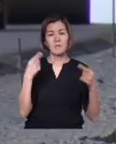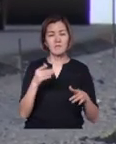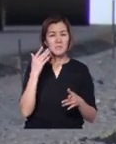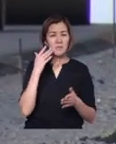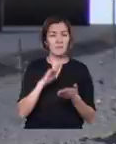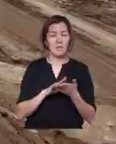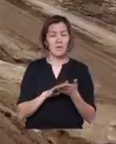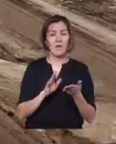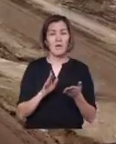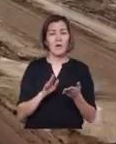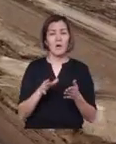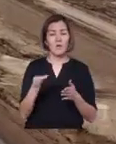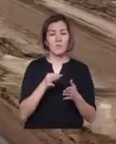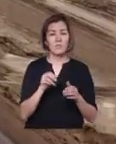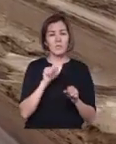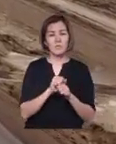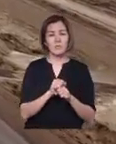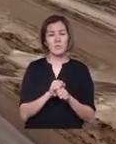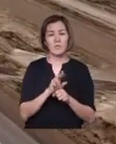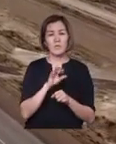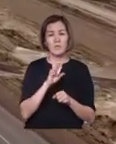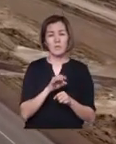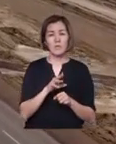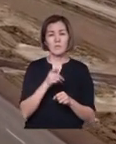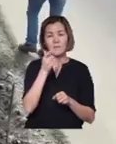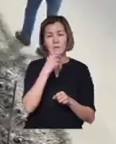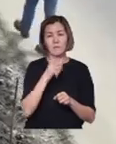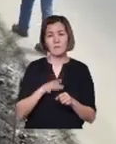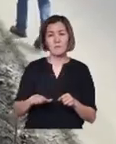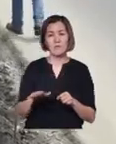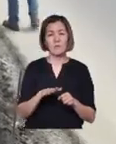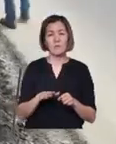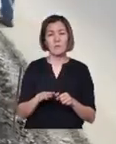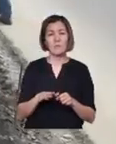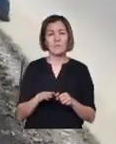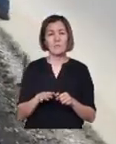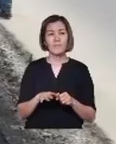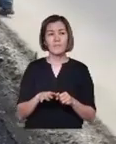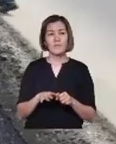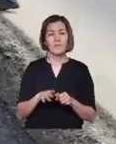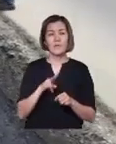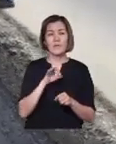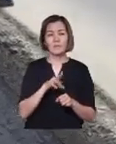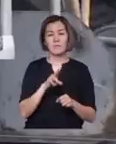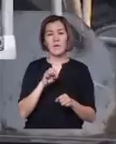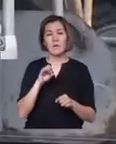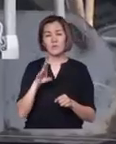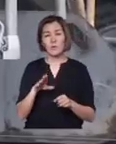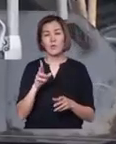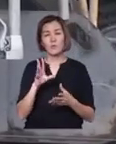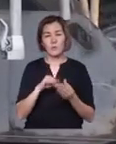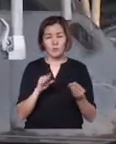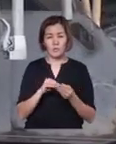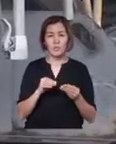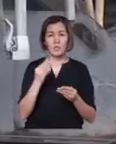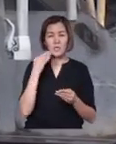примеру, в области ЖТСУ остановлено строительство дорог в Кербулакском и Панфиловском районах, а также на участке автотрассы Лепсы-Ахтугай. Что касается качества